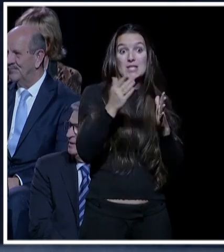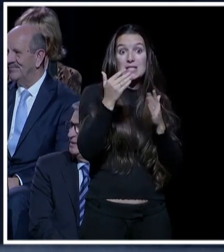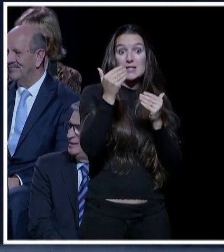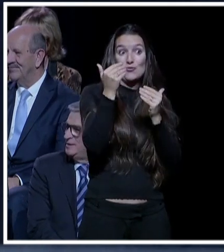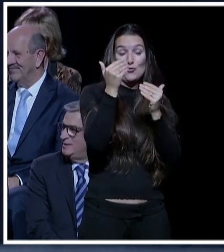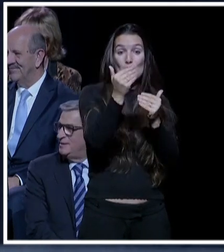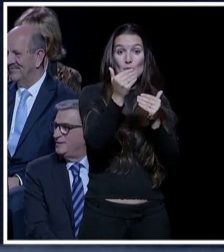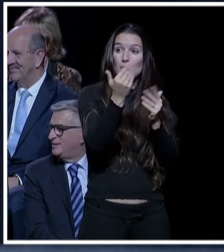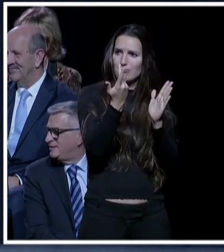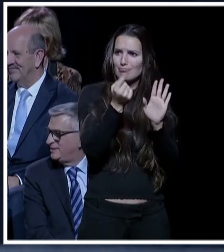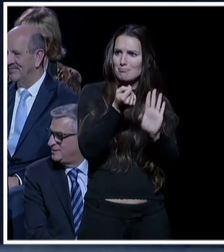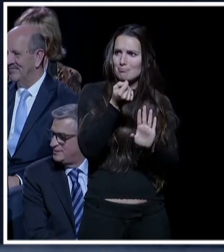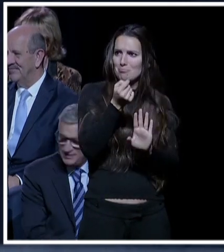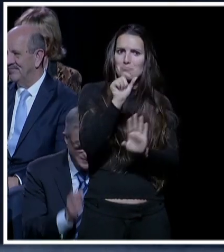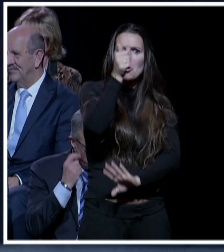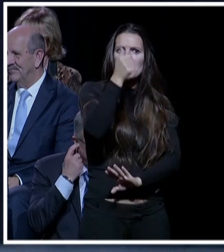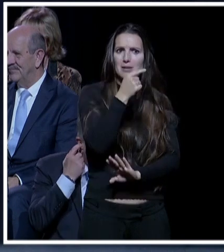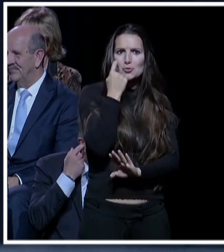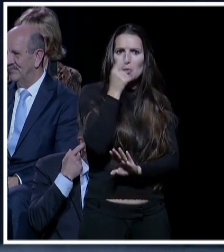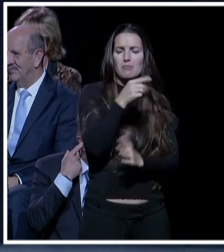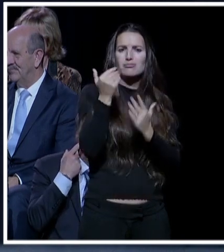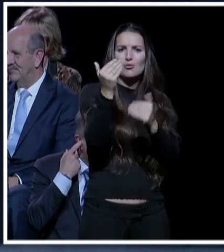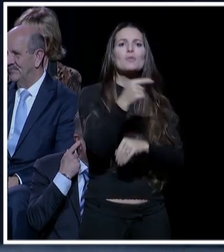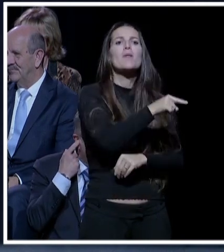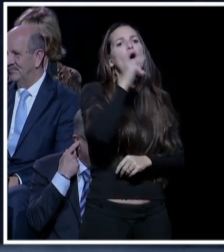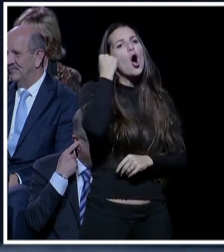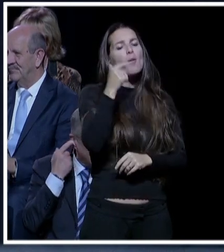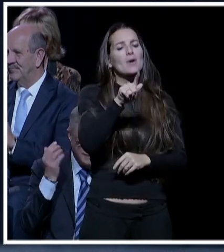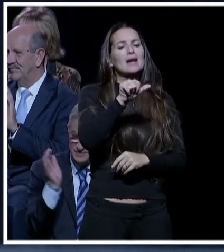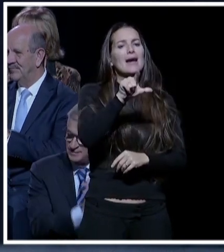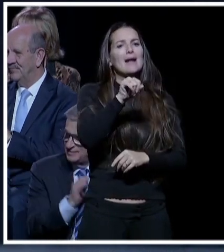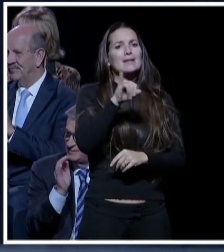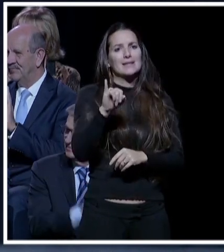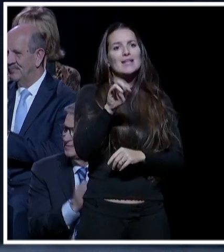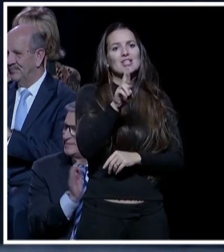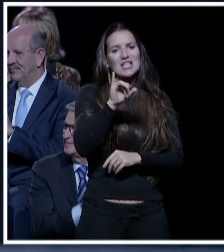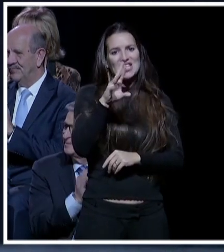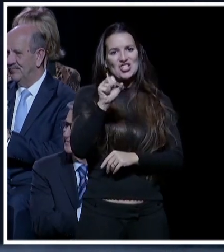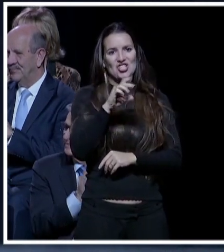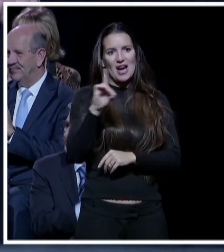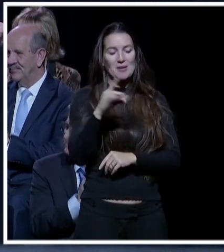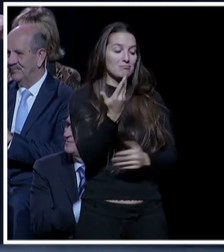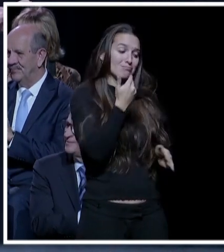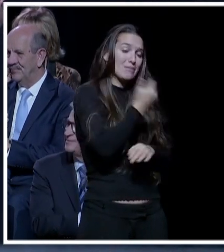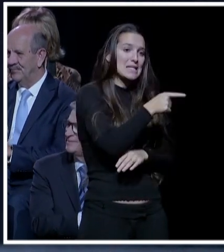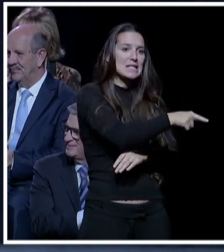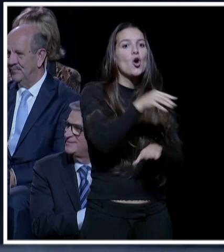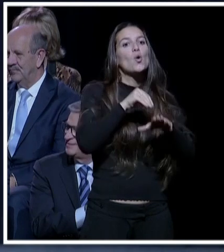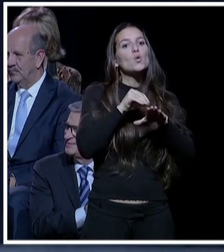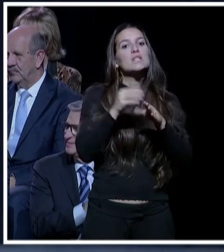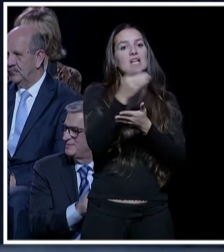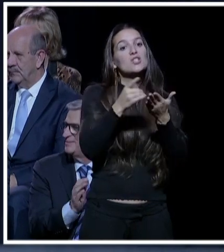démarré les cérémonies dans notre circonscription, c'est Richard Galli. Merci beaucoup, cher Richard, conseiller